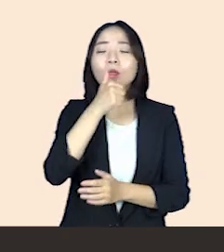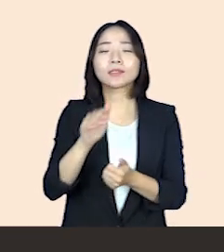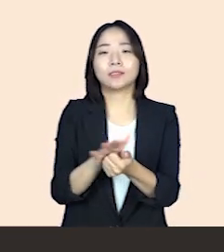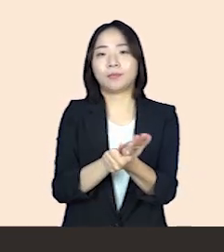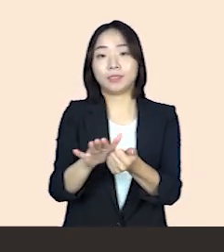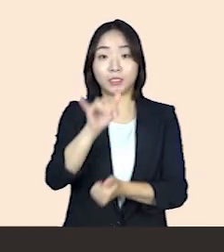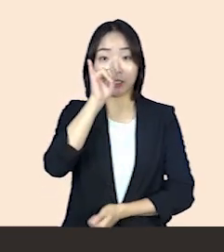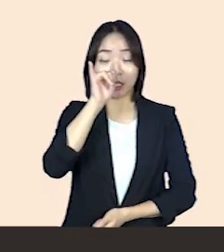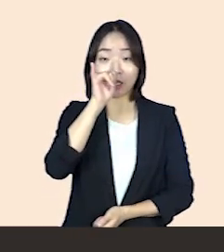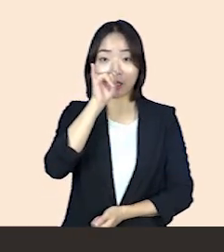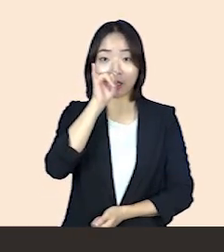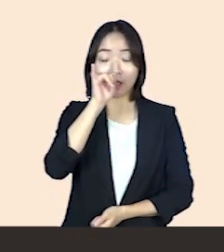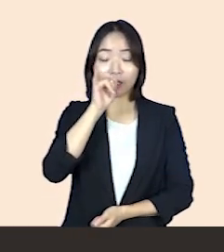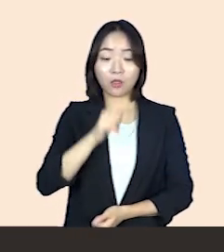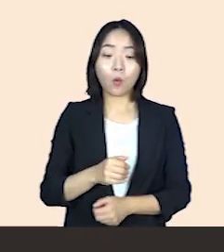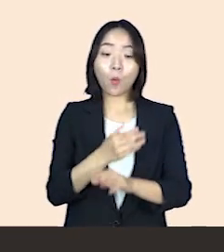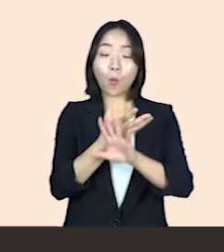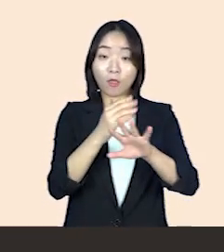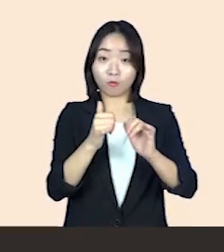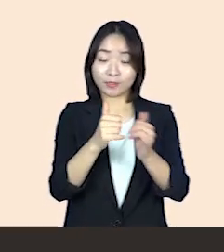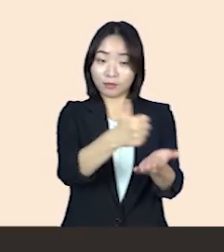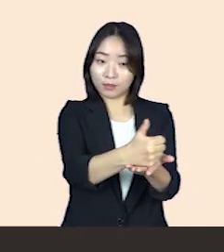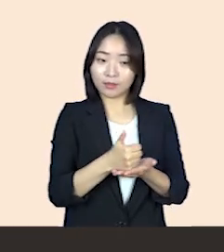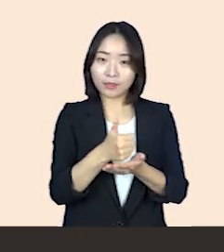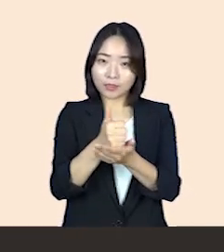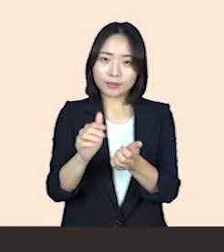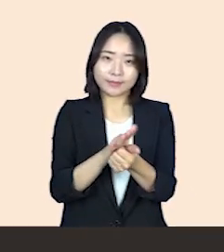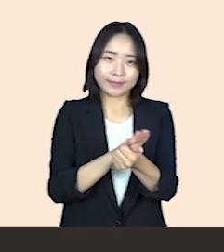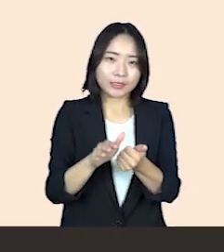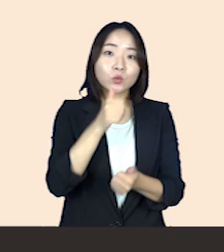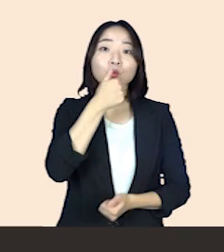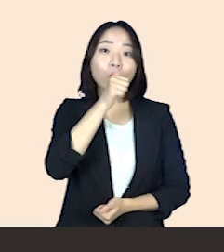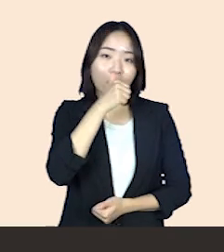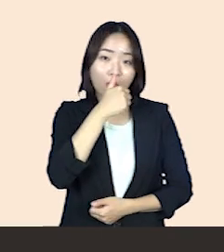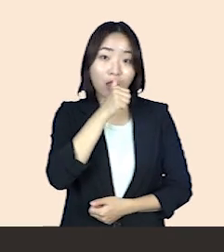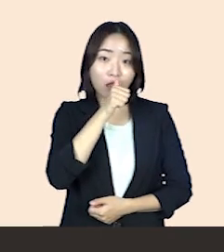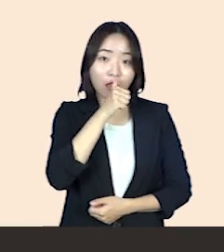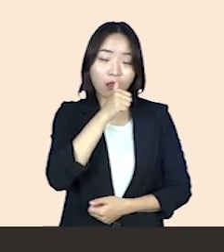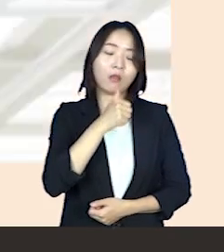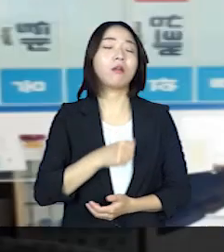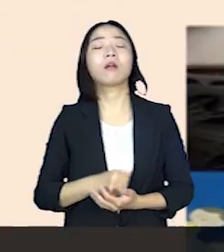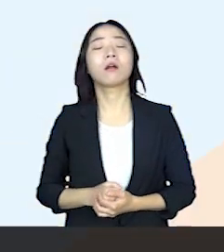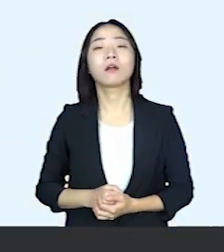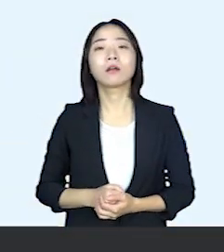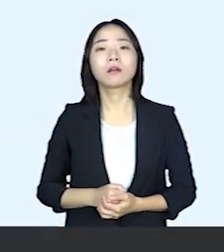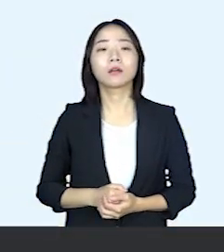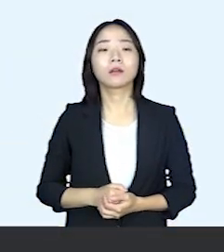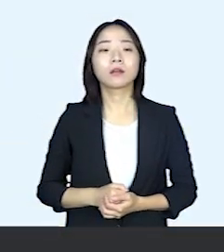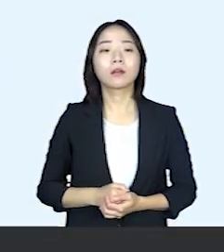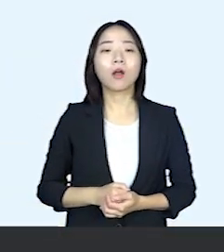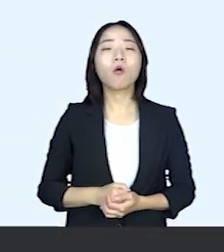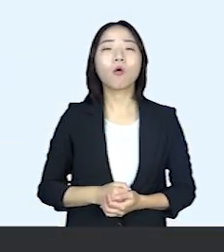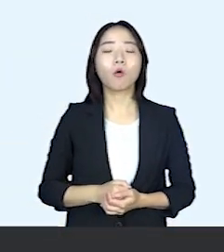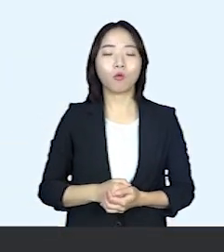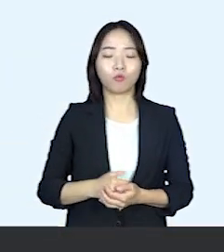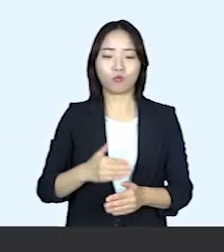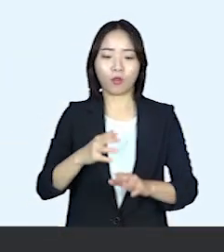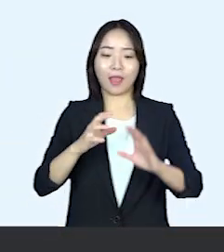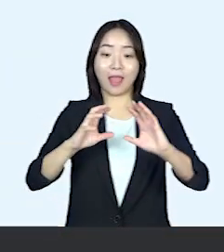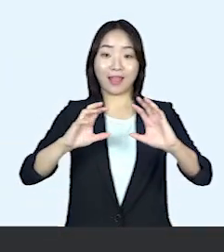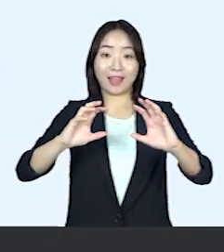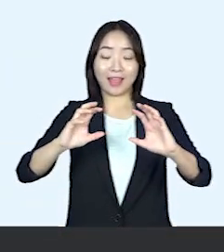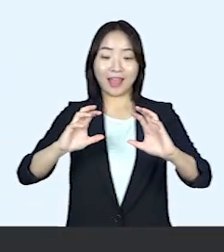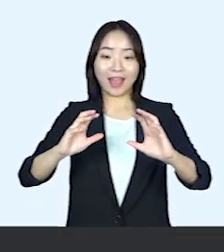운영합니다. 통역 창구에서는 외국인들을 위한 통역 서비스를 제공하고 있는데요. 해당 국가에 대한 정보를 알고